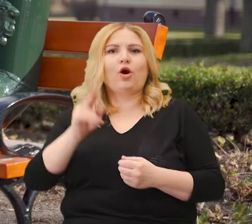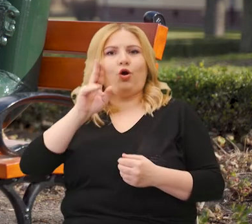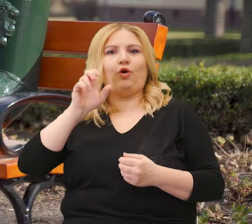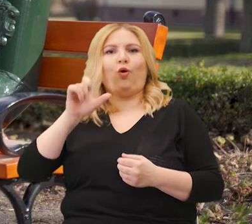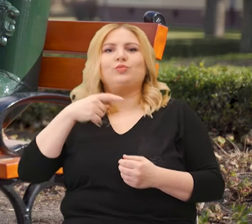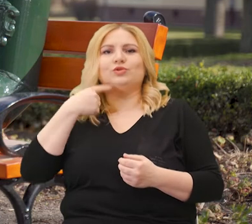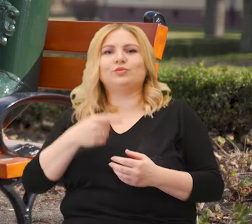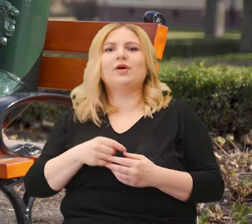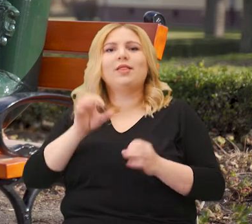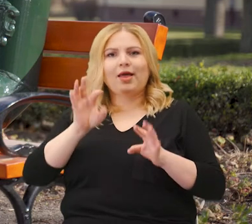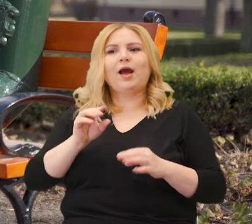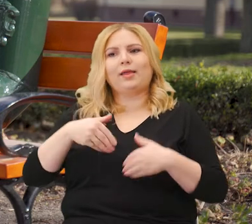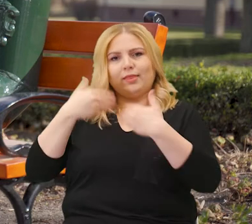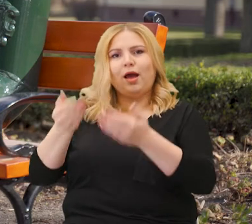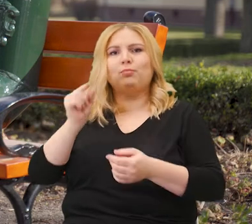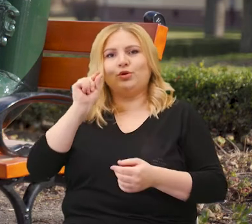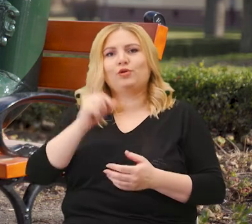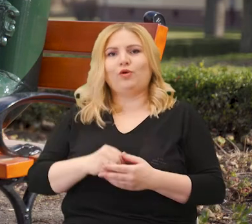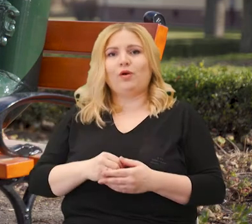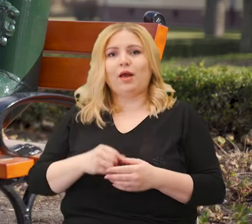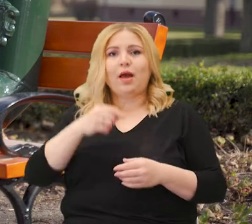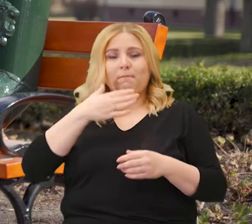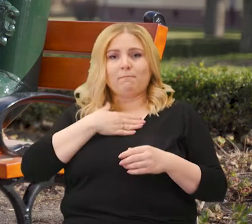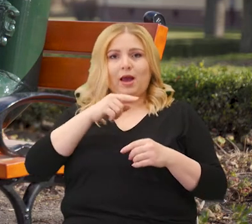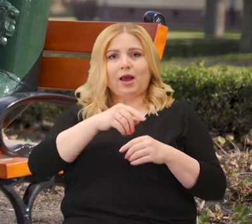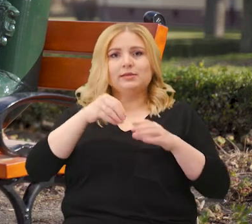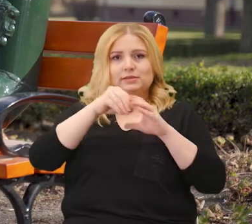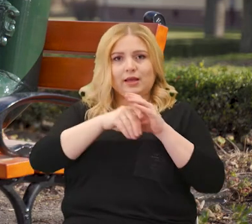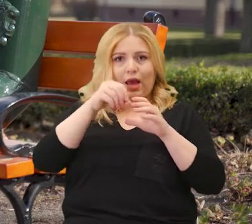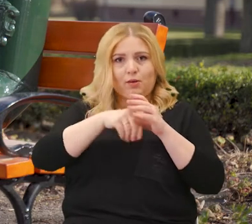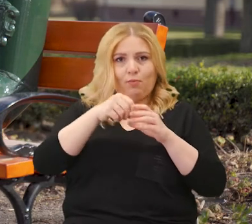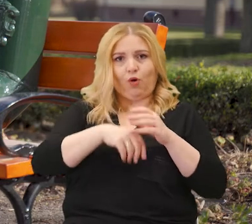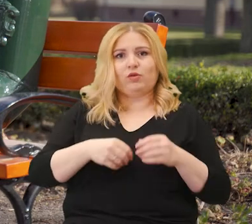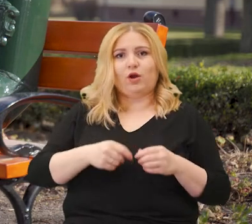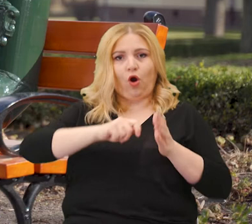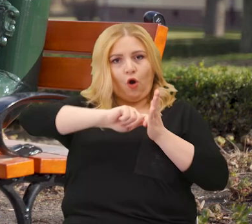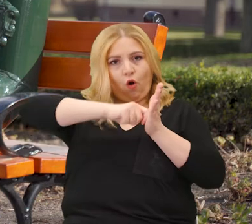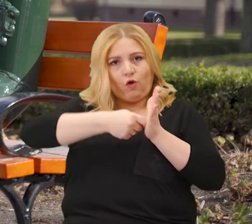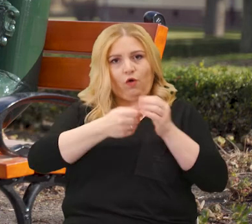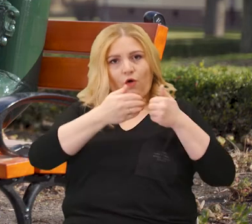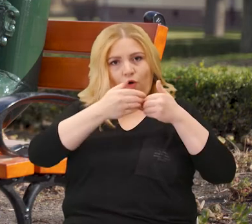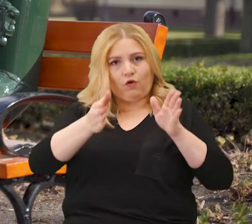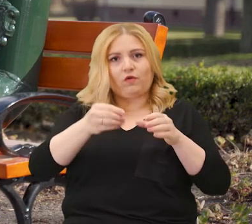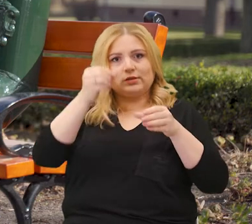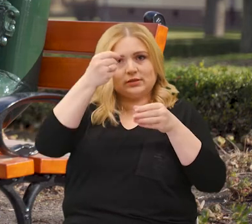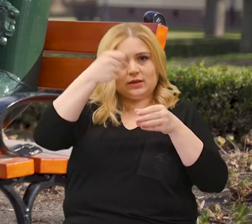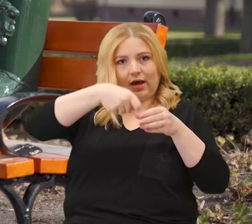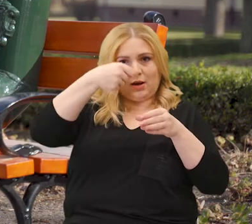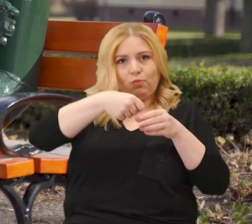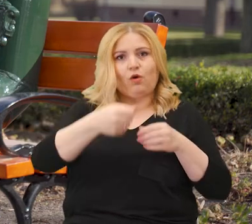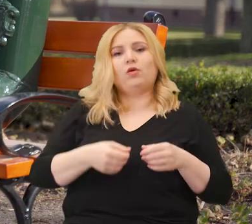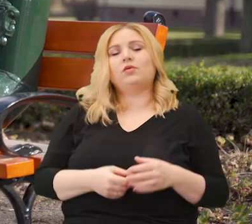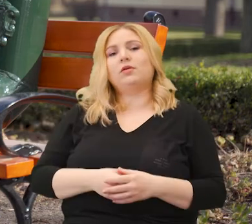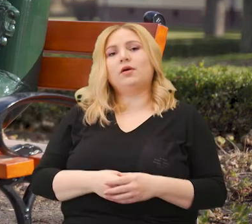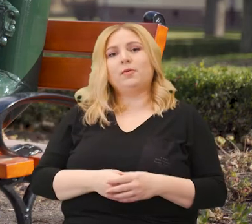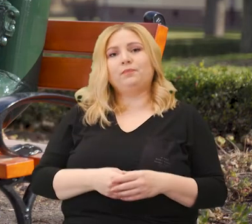Romcia w dziesiątkę. Właśnie, damy im trochę. Ze skarbonki? No. Otworzyli kluczykiem swoje skarbonki i